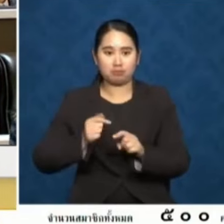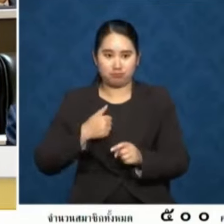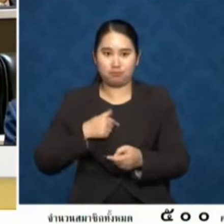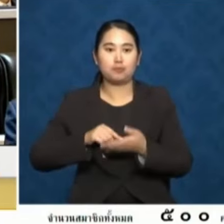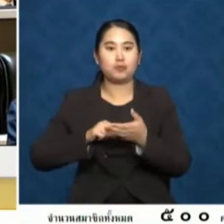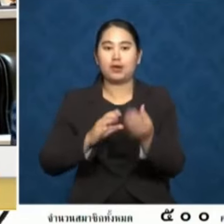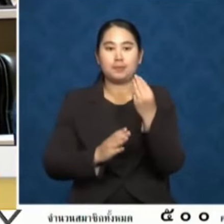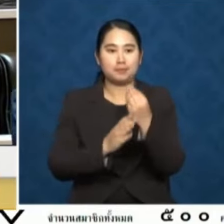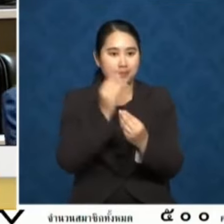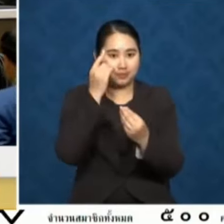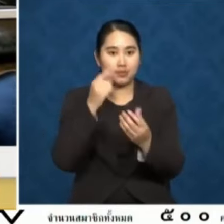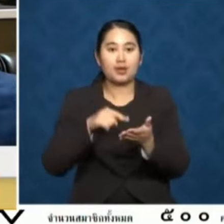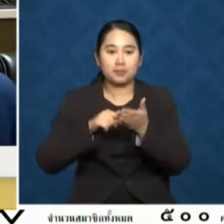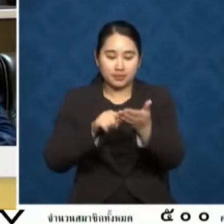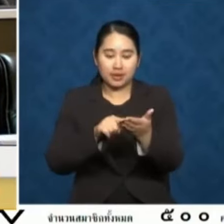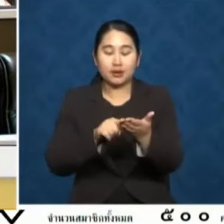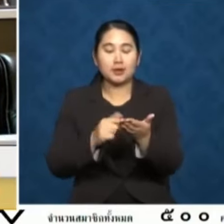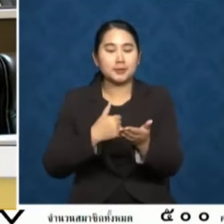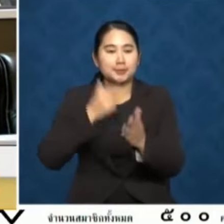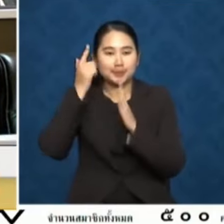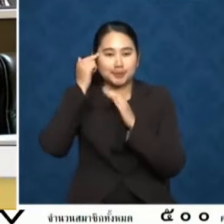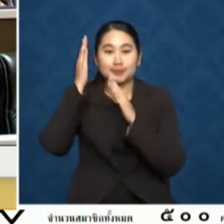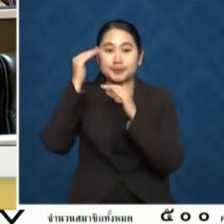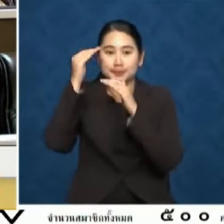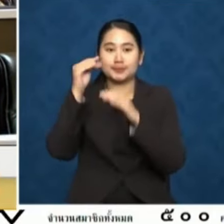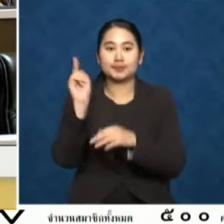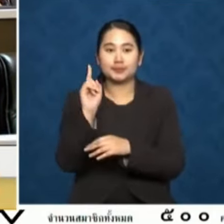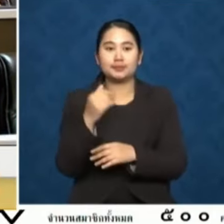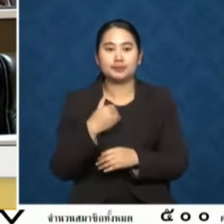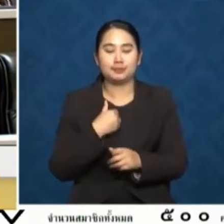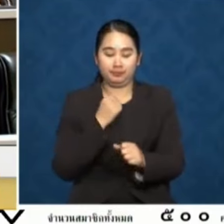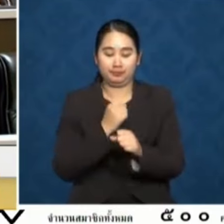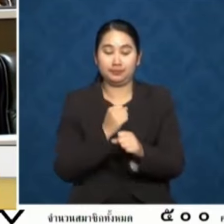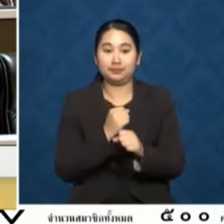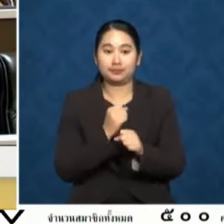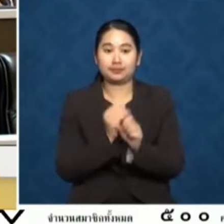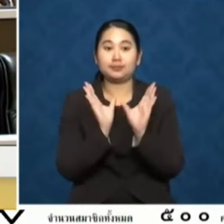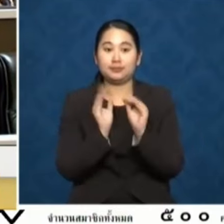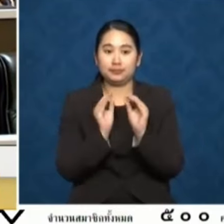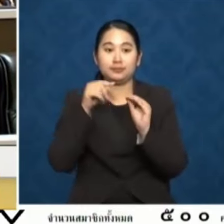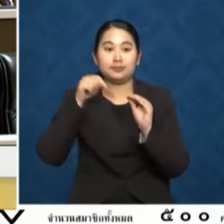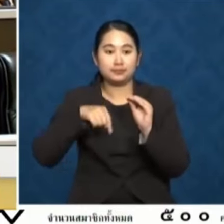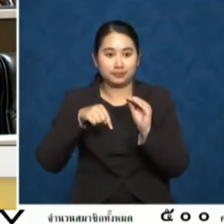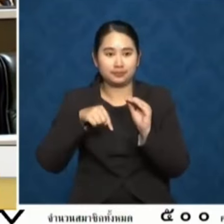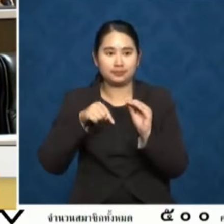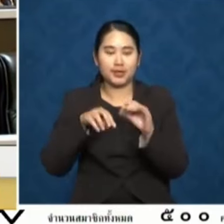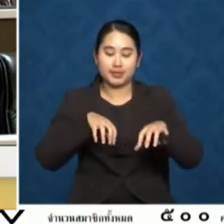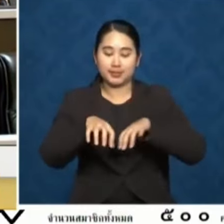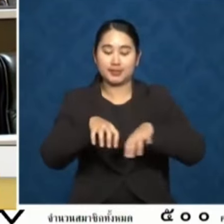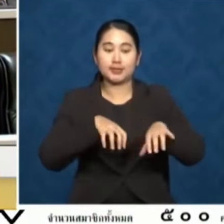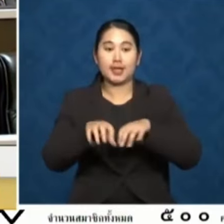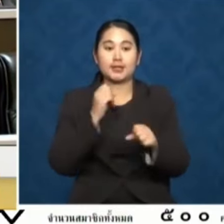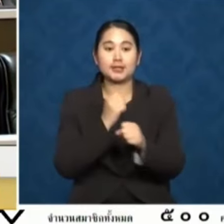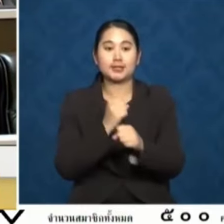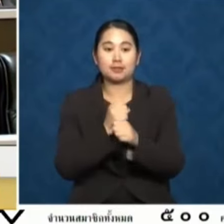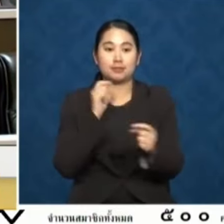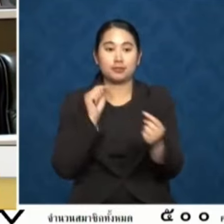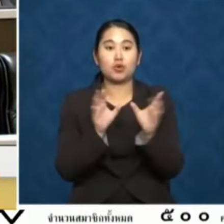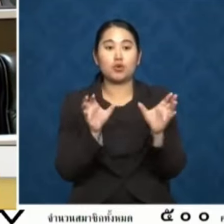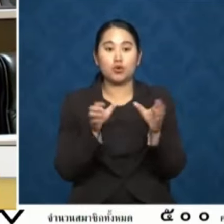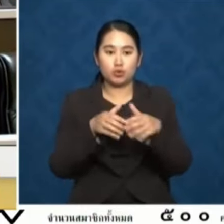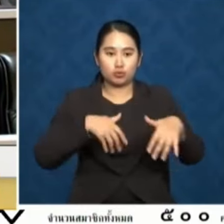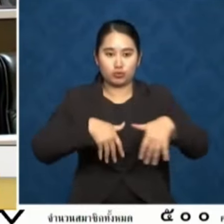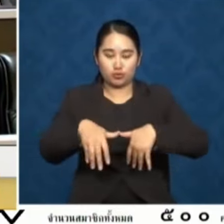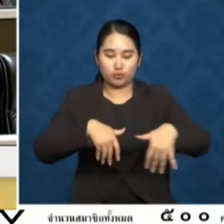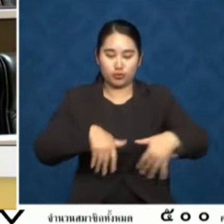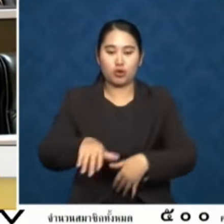แรกนะครับผมเฝ้ามุ่งหวังนะครับว่าสภาแห่งนี้นะครับจะทำอะไรเพื่อคนท้องถิ่น